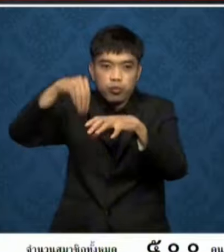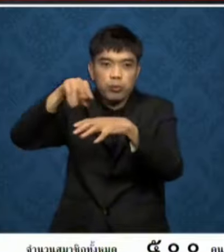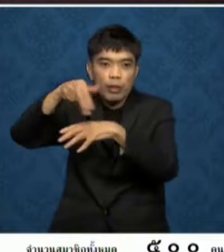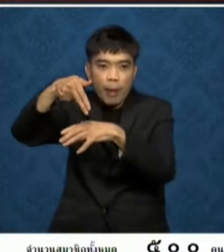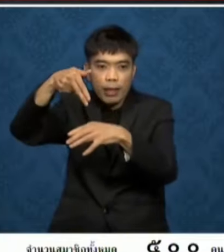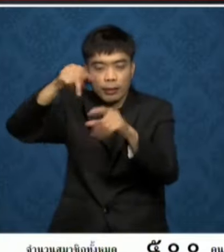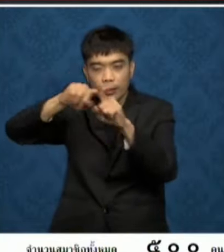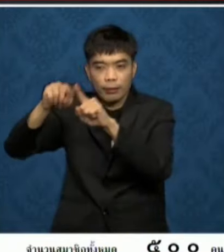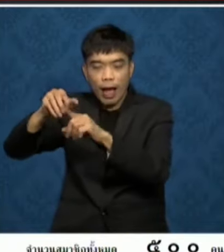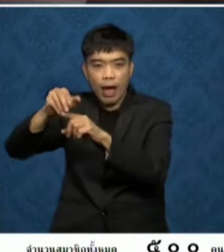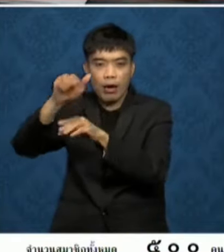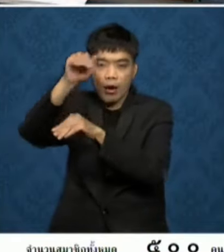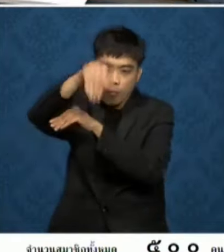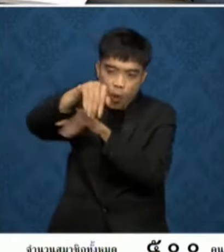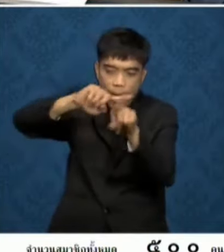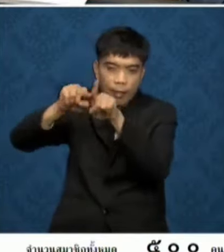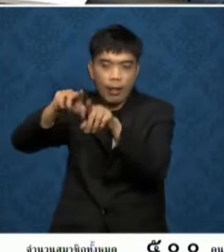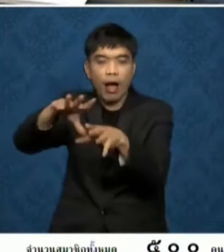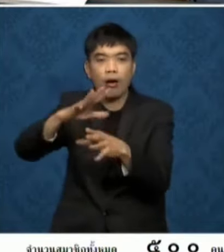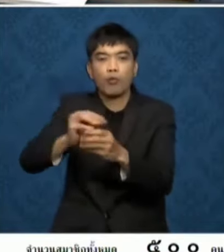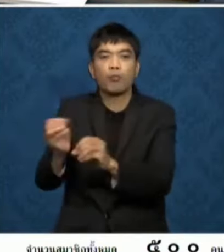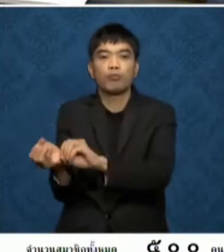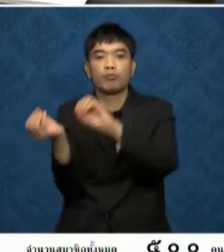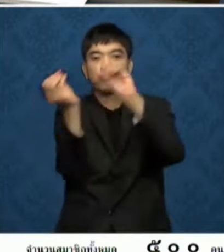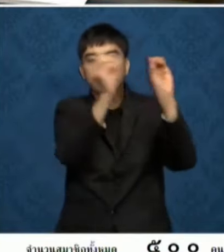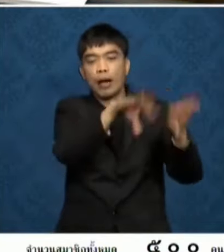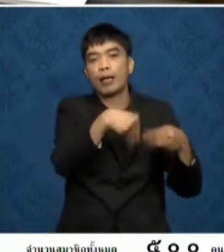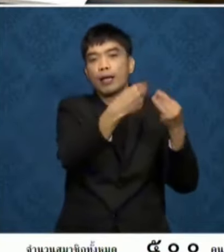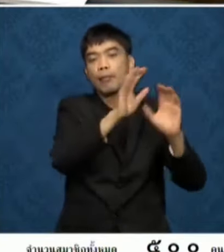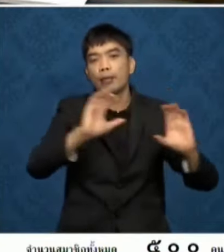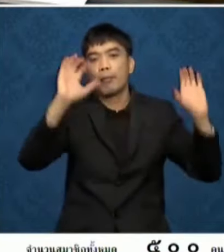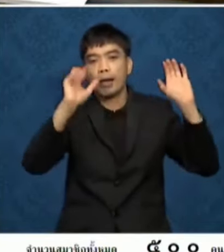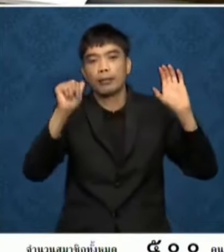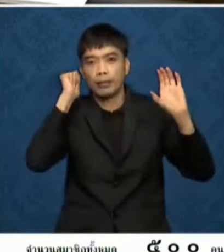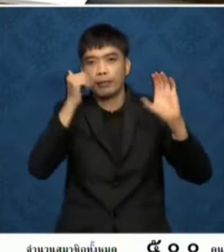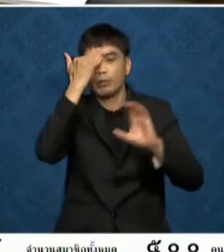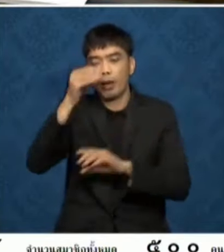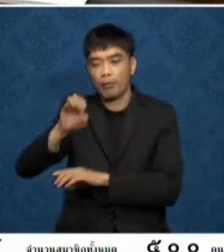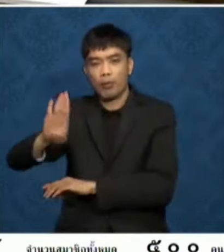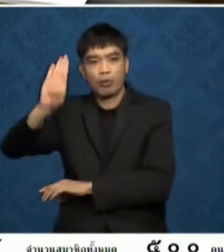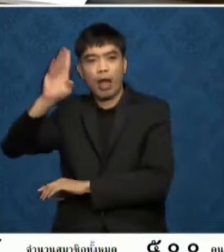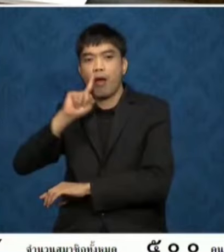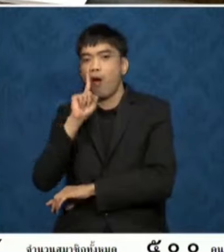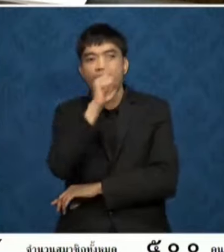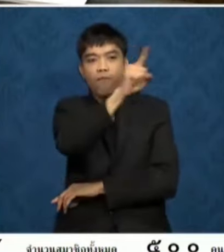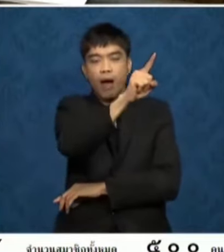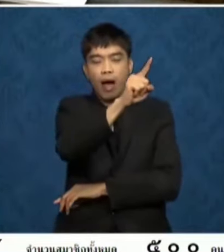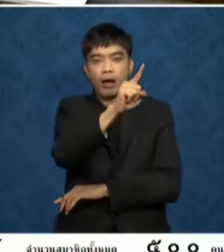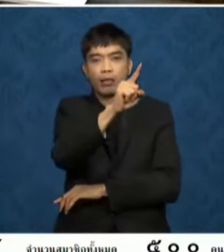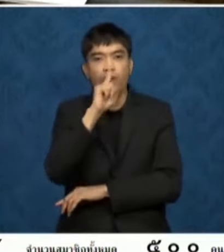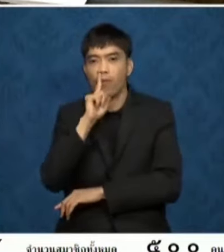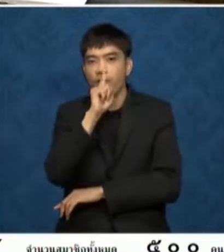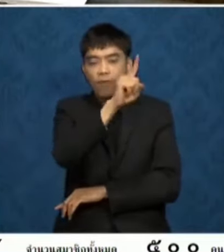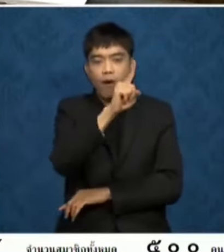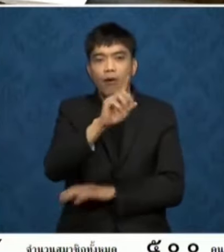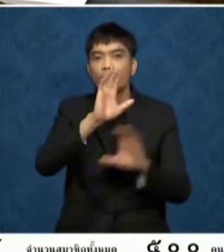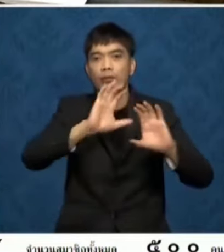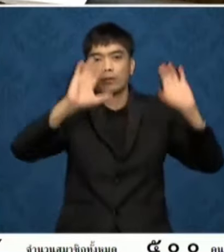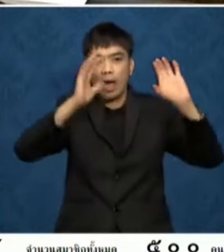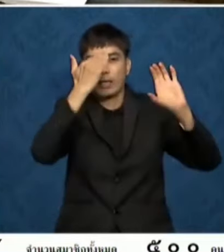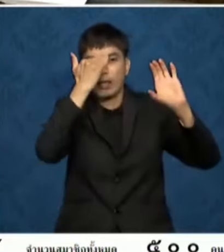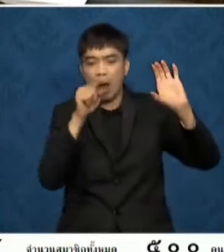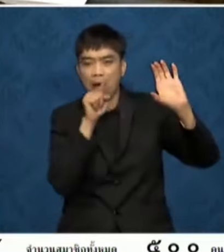ฐค่ะปัญหาของข้อพิพาทที่ทำให้เชฟรอนนะคะได้ทำการยื่นฟ้องต่ออนุญาโตตุลาการรัฐบาลไทยนะค